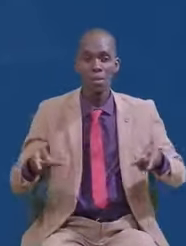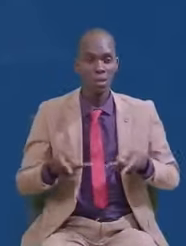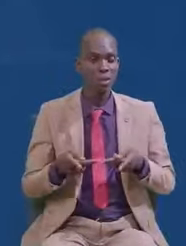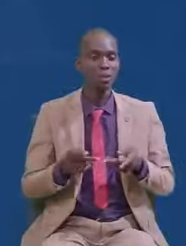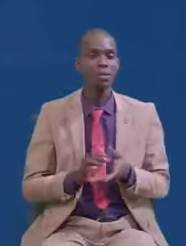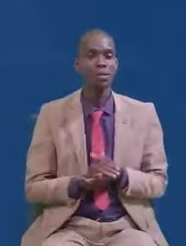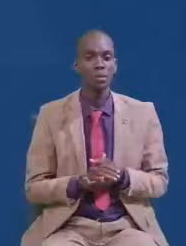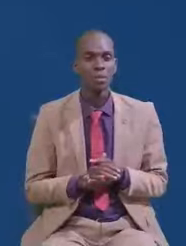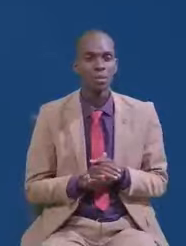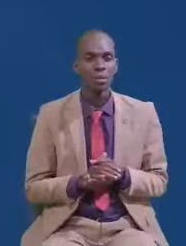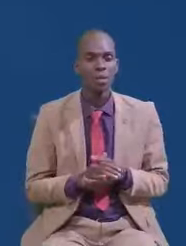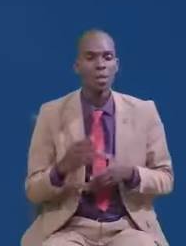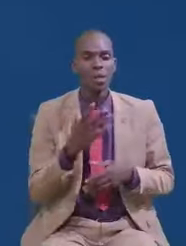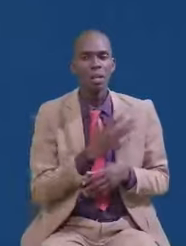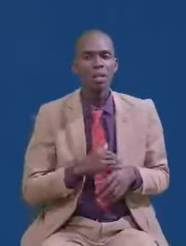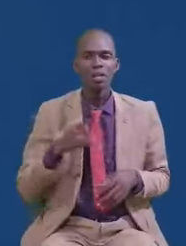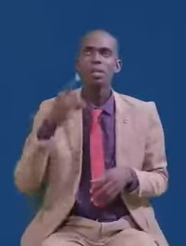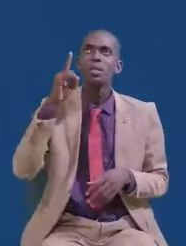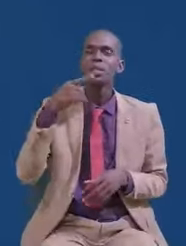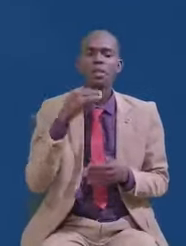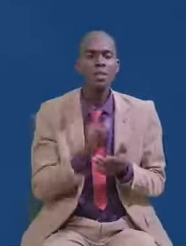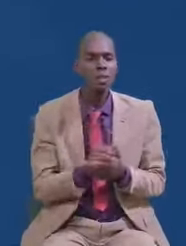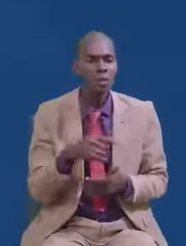Et dit, qui a cru à ce qui nous était annoncé?